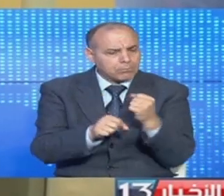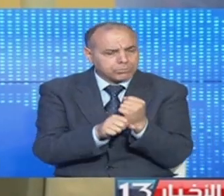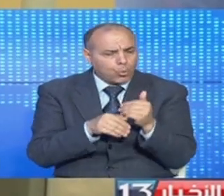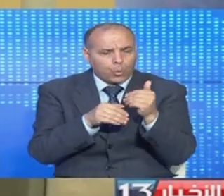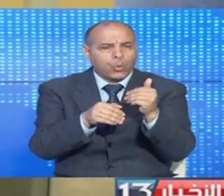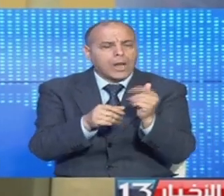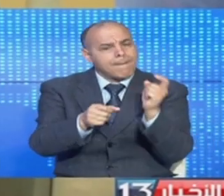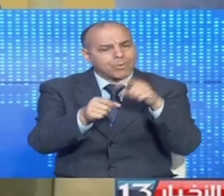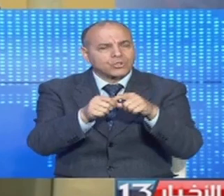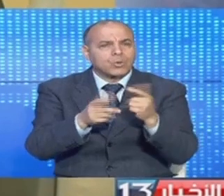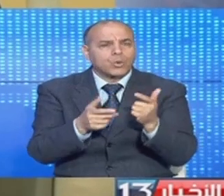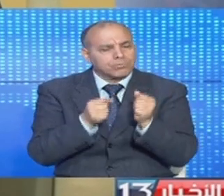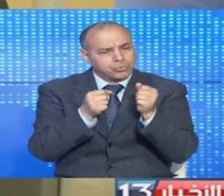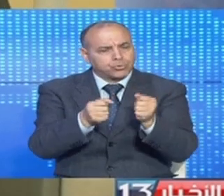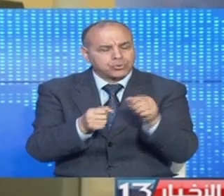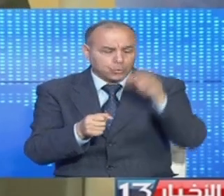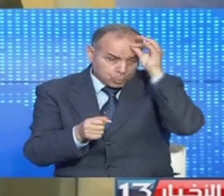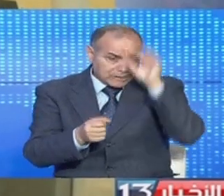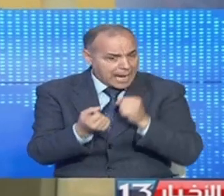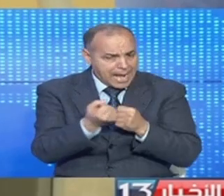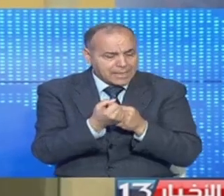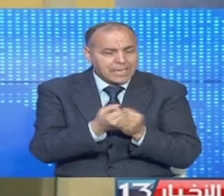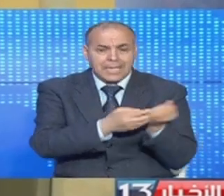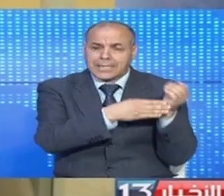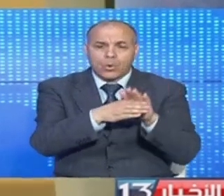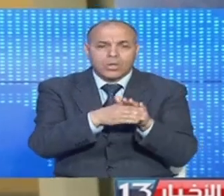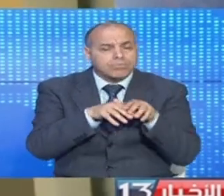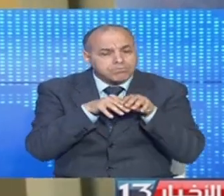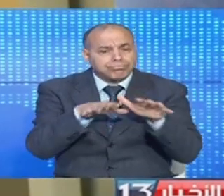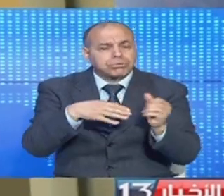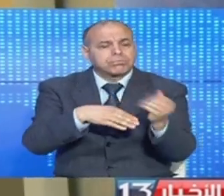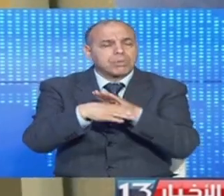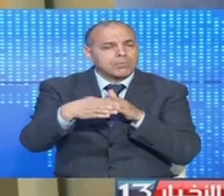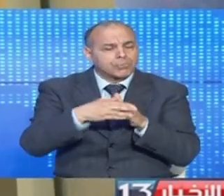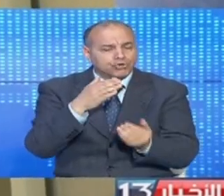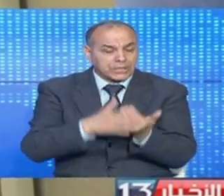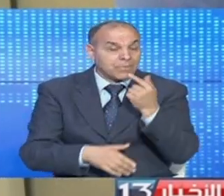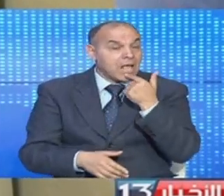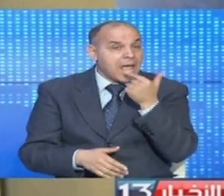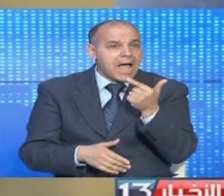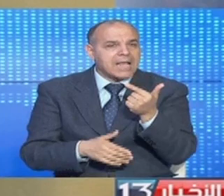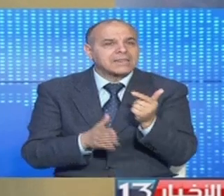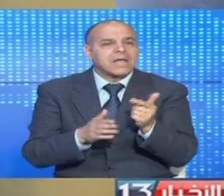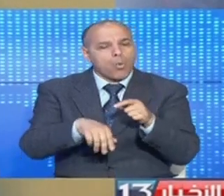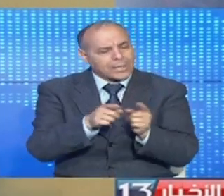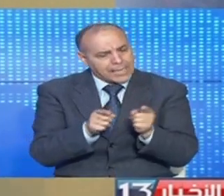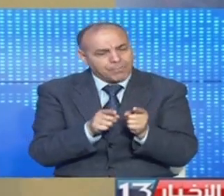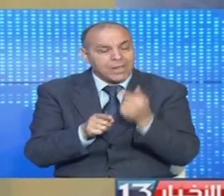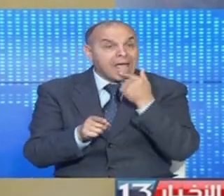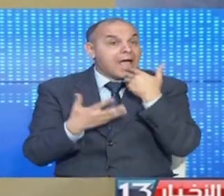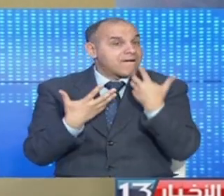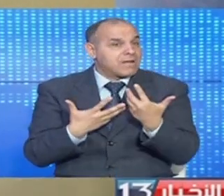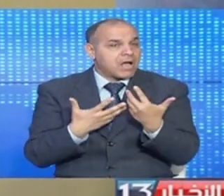أجل المساهمة في المجهود الجهوي والوطني للتوقي من انتشار فيروس كورونا الجديد في أقصر الأجال، على